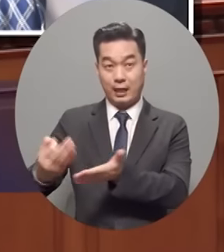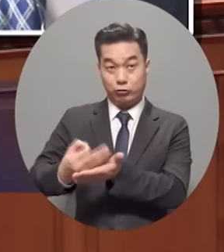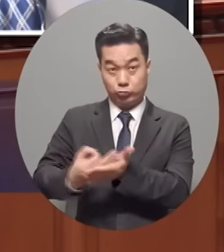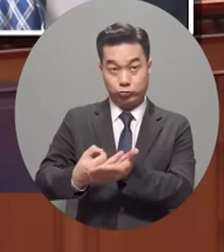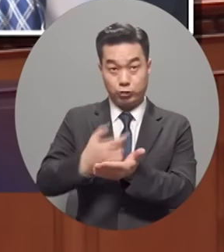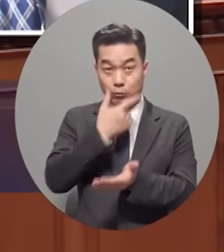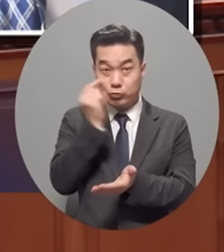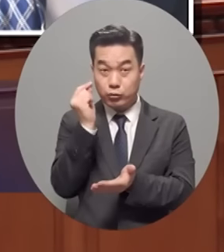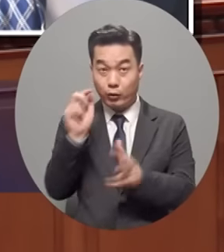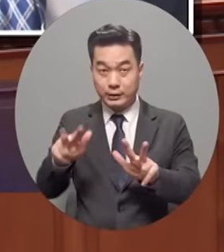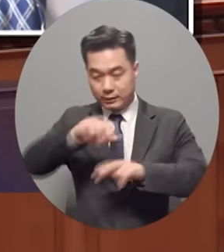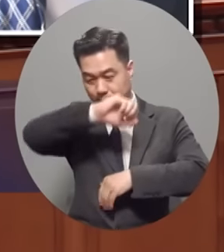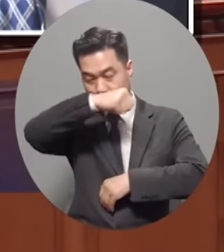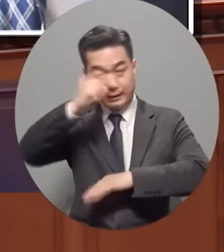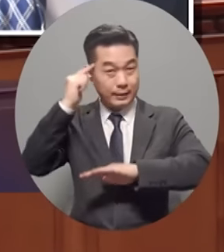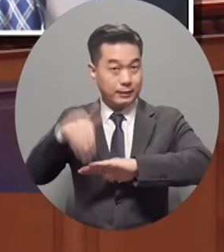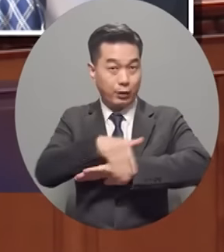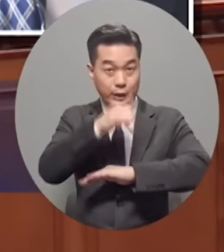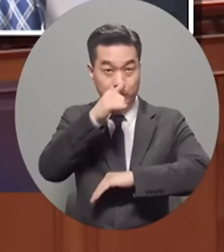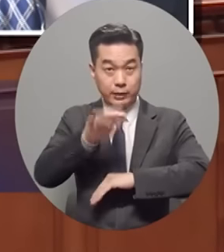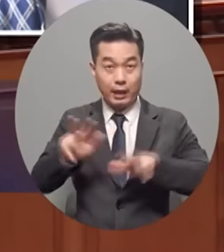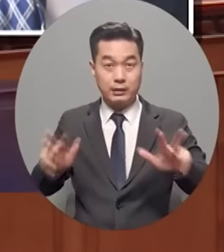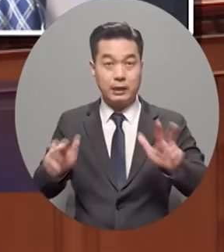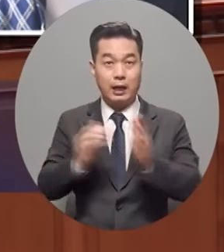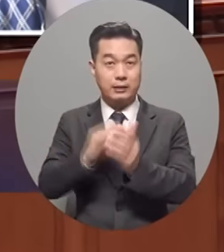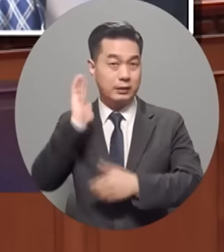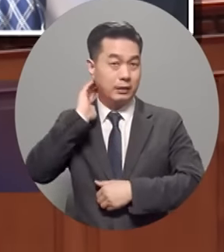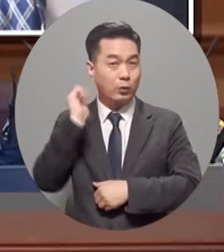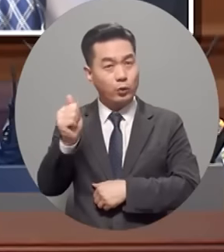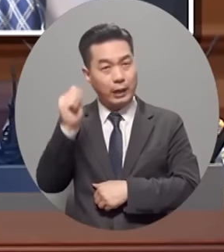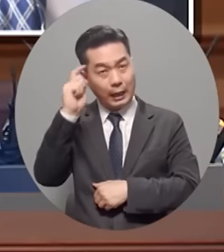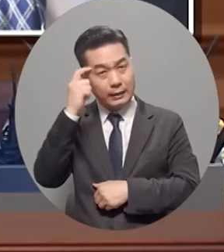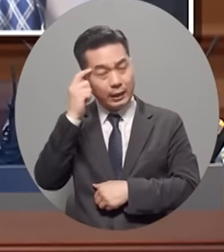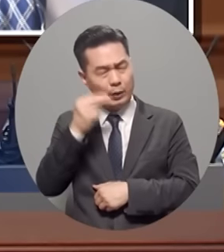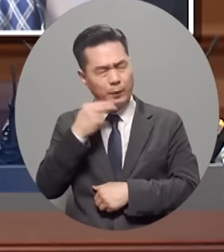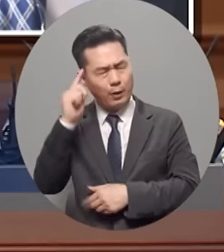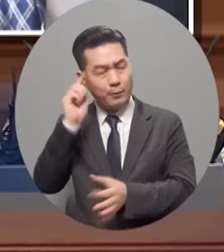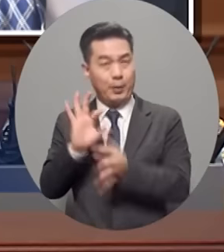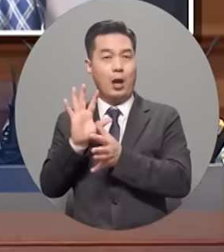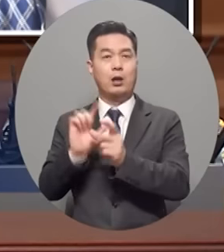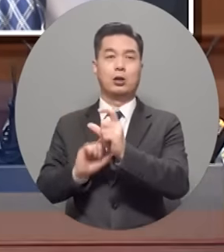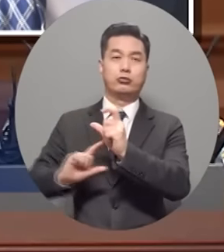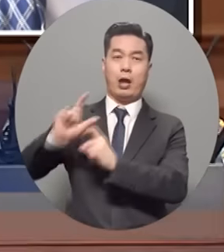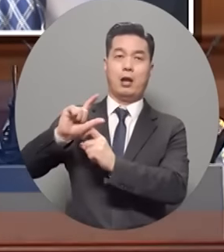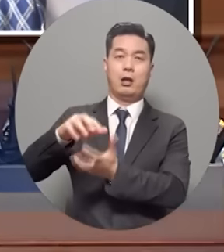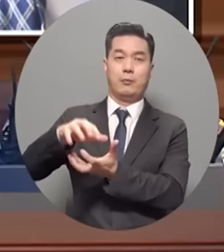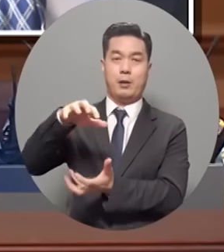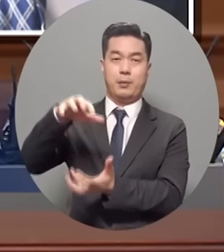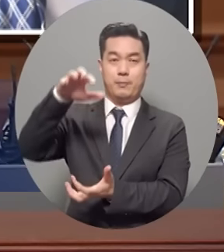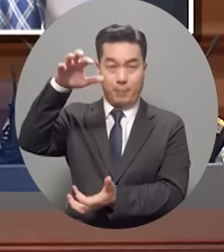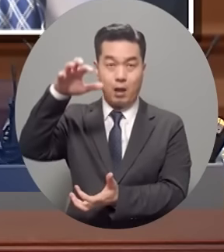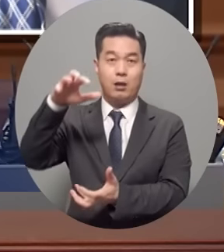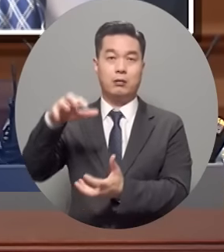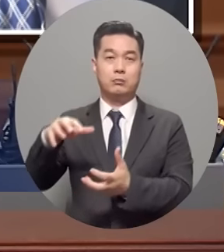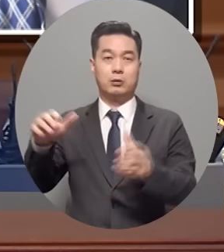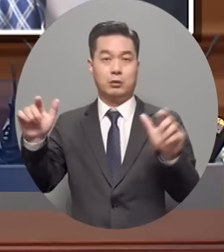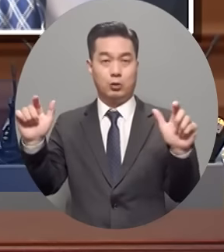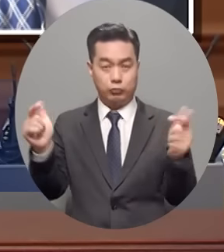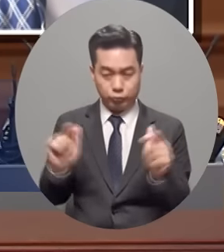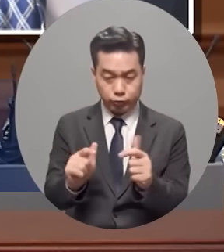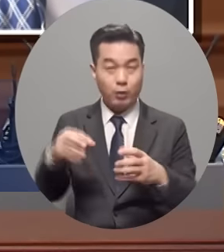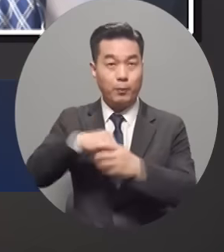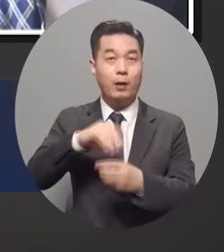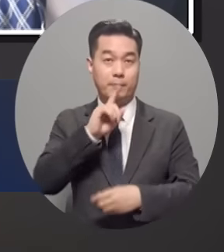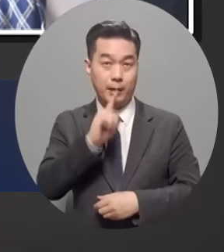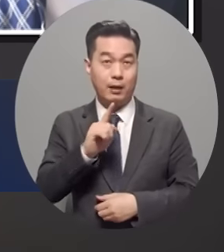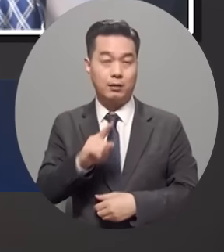있는데 다가 대통령이 그동안 고려되지 않았던 이런 것들도 지금 추가적으로 지금 집어 넣겠다는 거거든요 예상한만큼